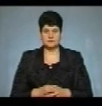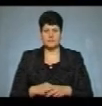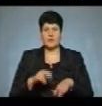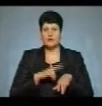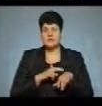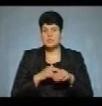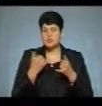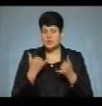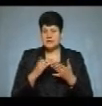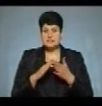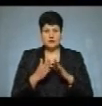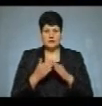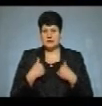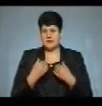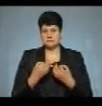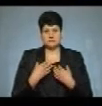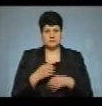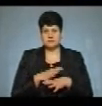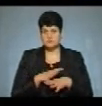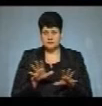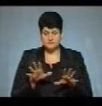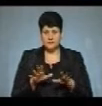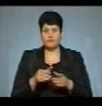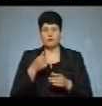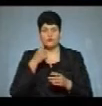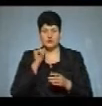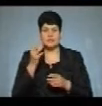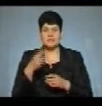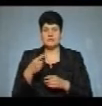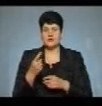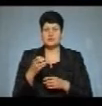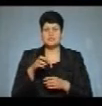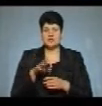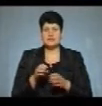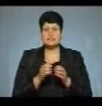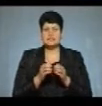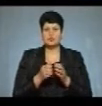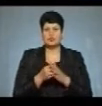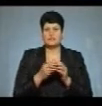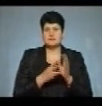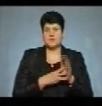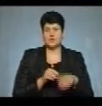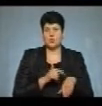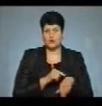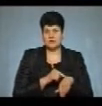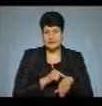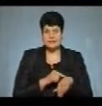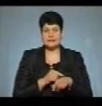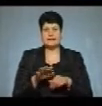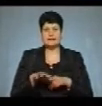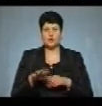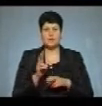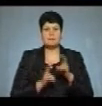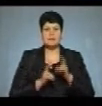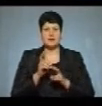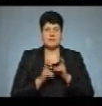Поліцейські сьогодні ситуацію нам не прокоментували. Зазначу, вчора, 31 січня, із 10 до 18 години на території